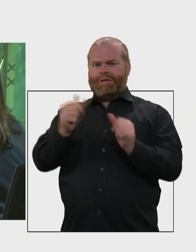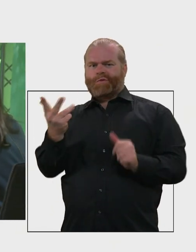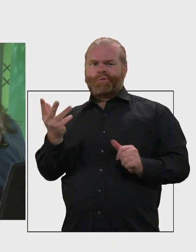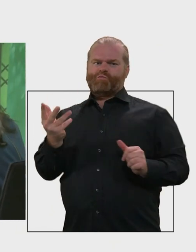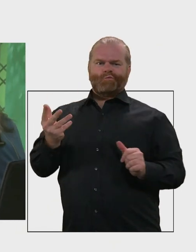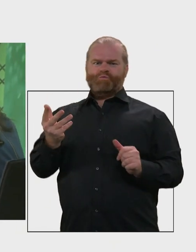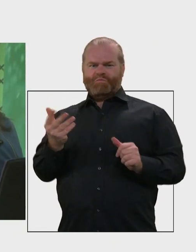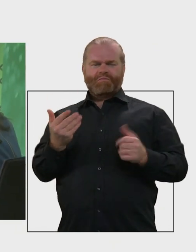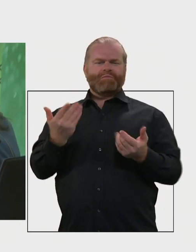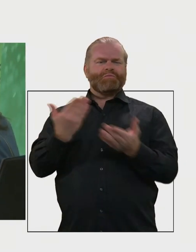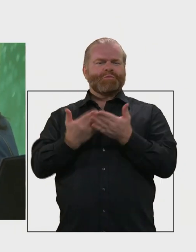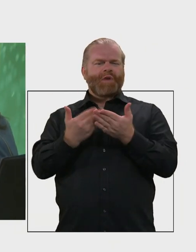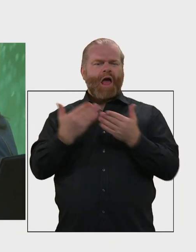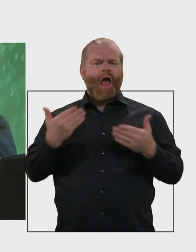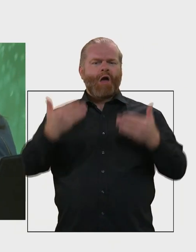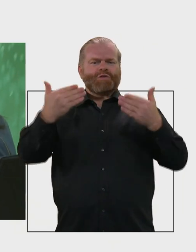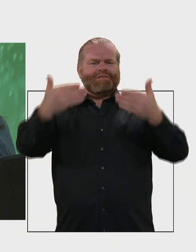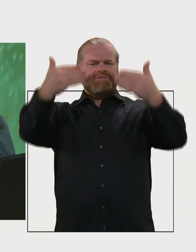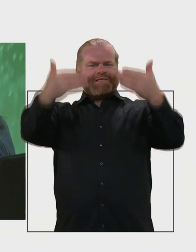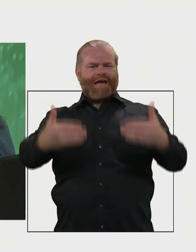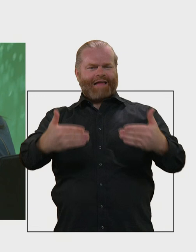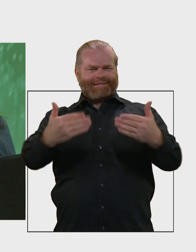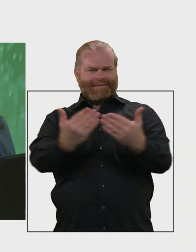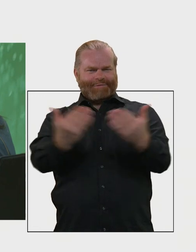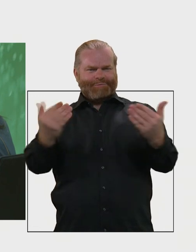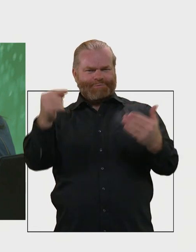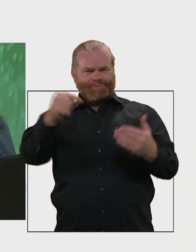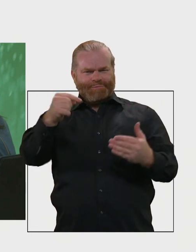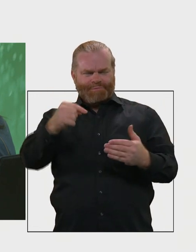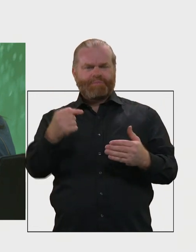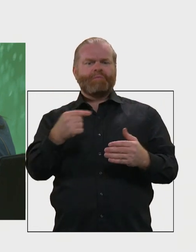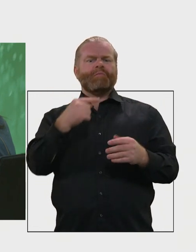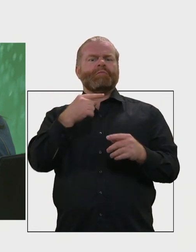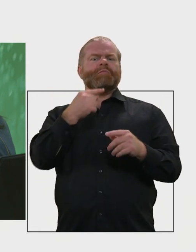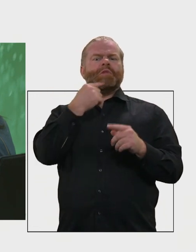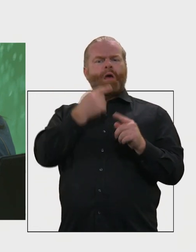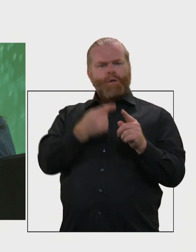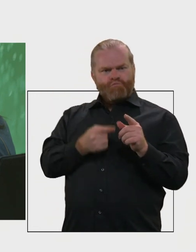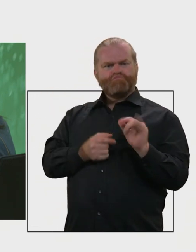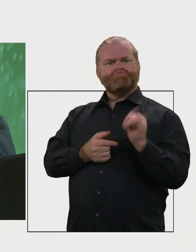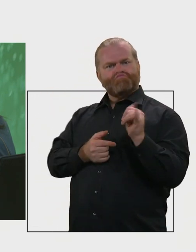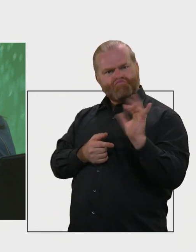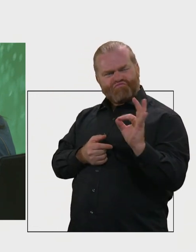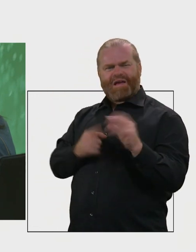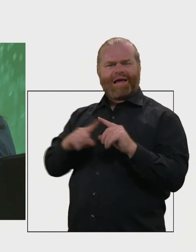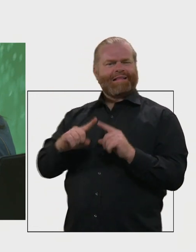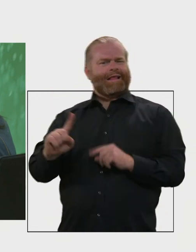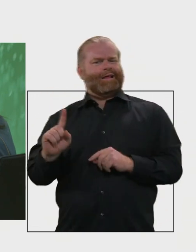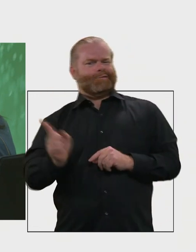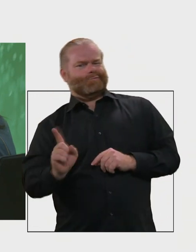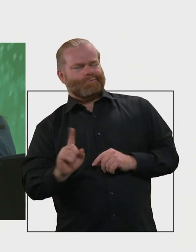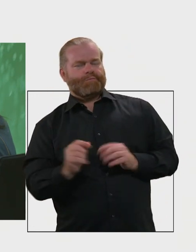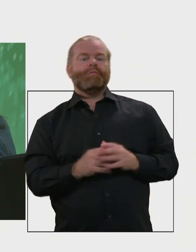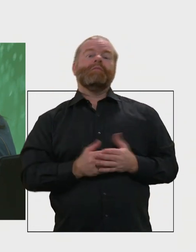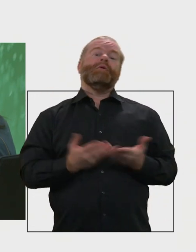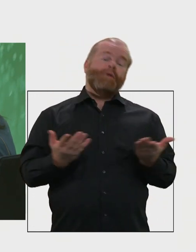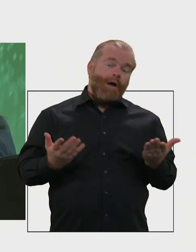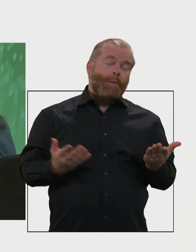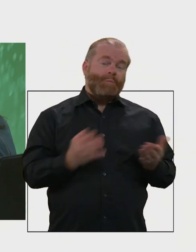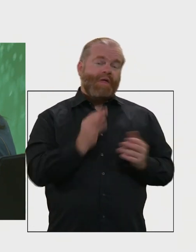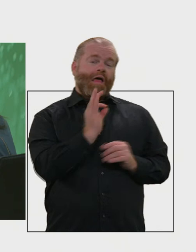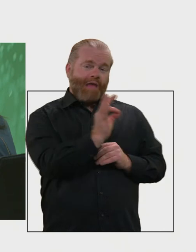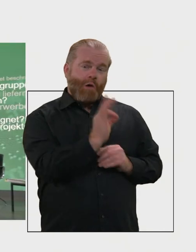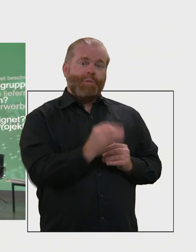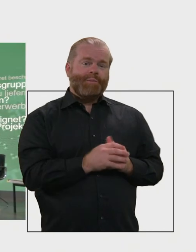so ein bisschen die einen ja, die anderen, ne, oder? Genau. Es ist, sag mal, wir finden hier natürlich auch Kompromisse. Ne? Ja. Also das